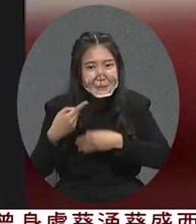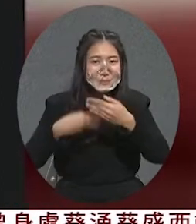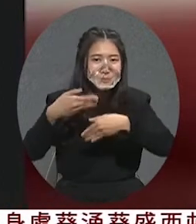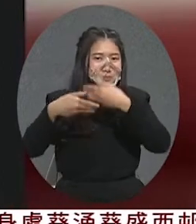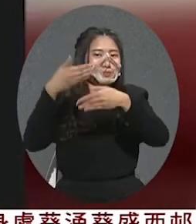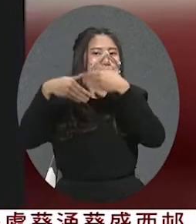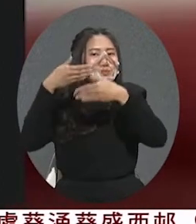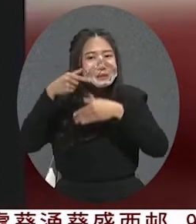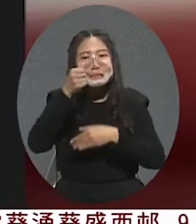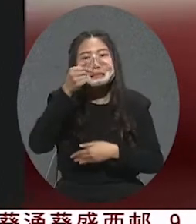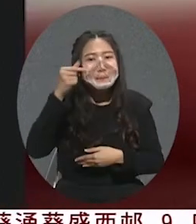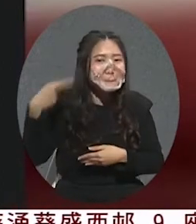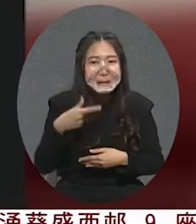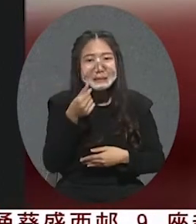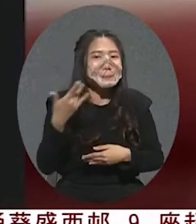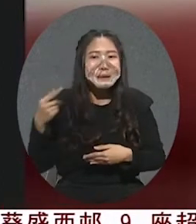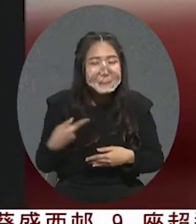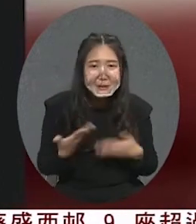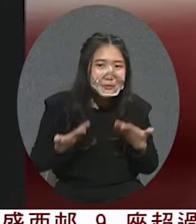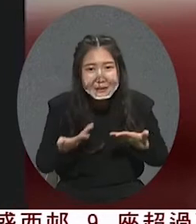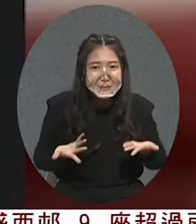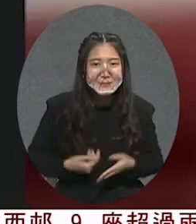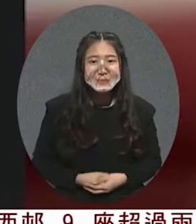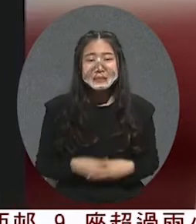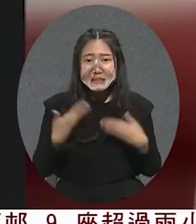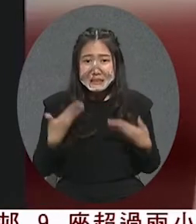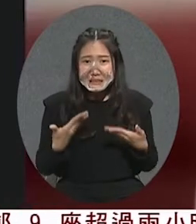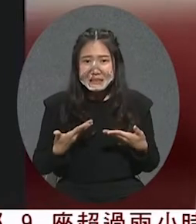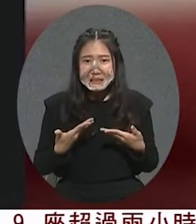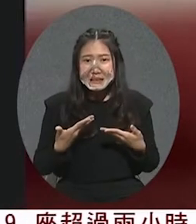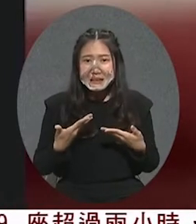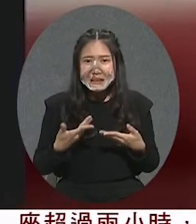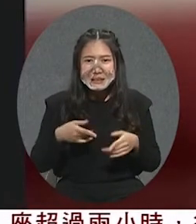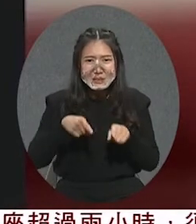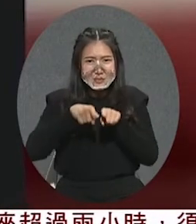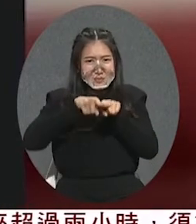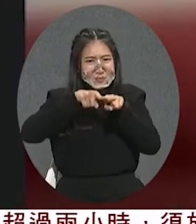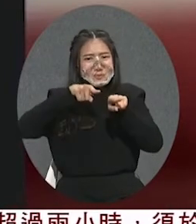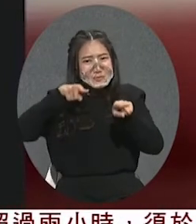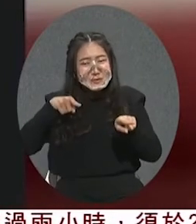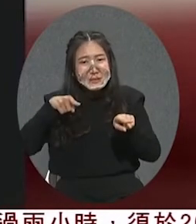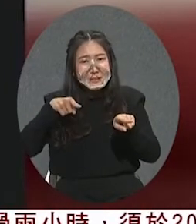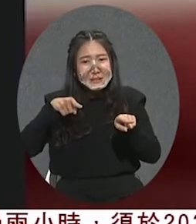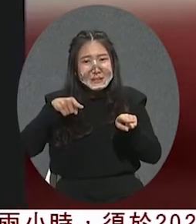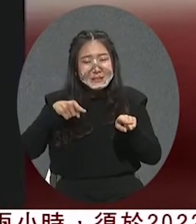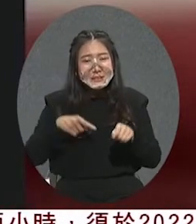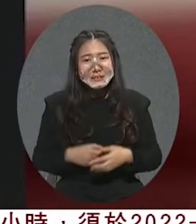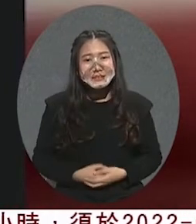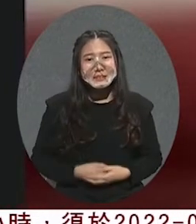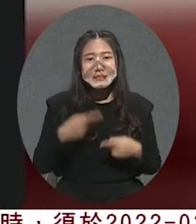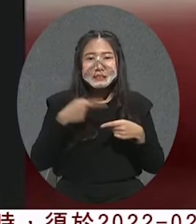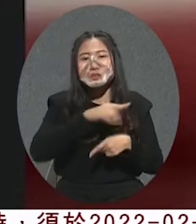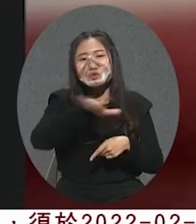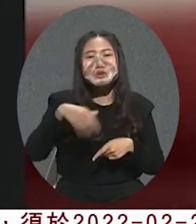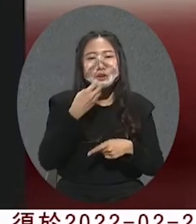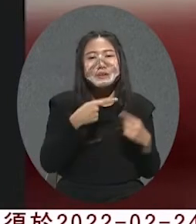就有機會一天是100000十幾萬，你現在只是去不停去追緊個落後，其實是 我想全港市民都感